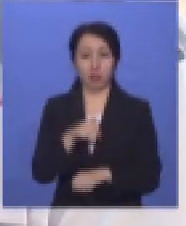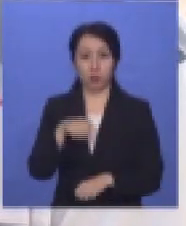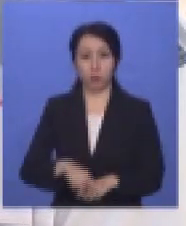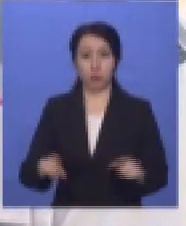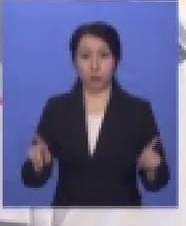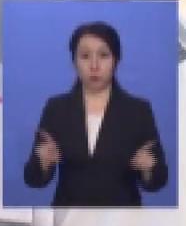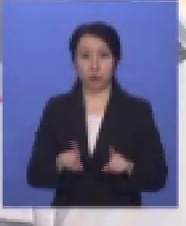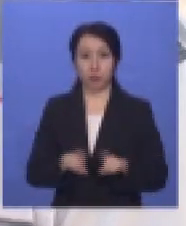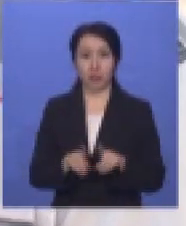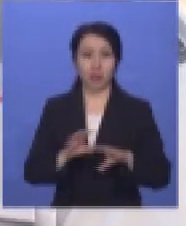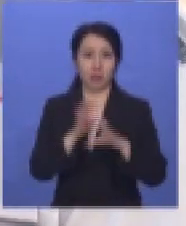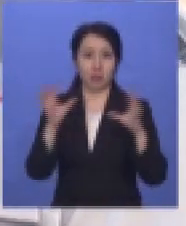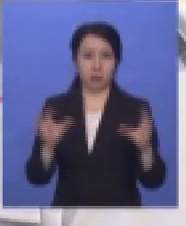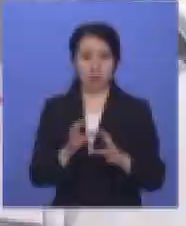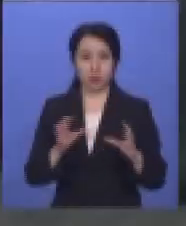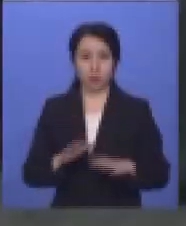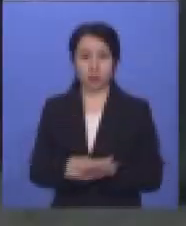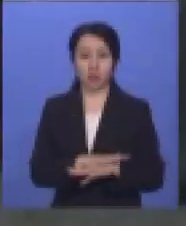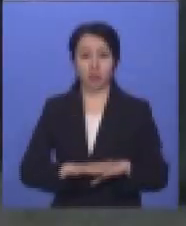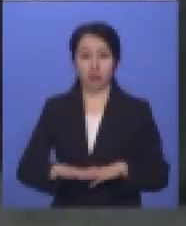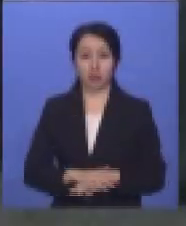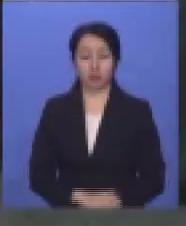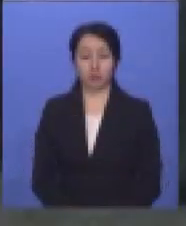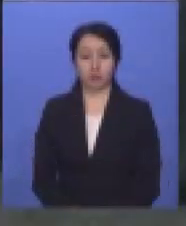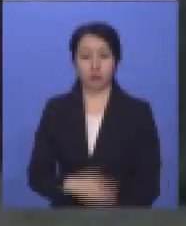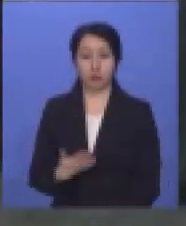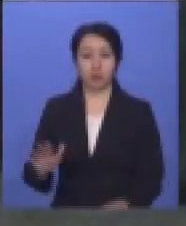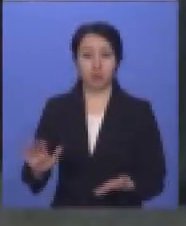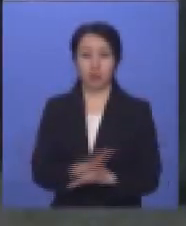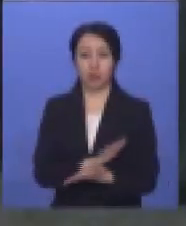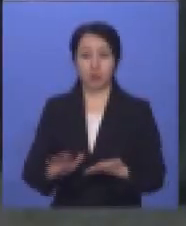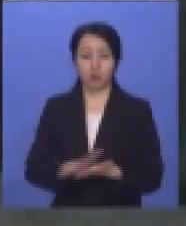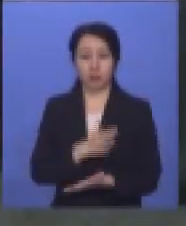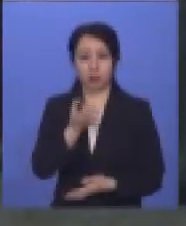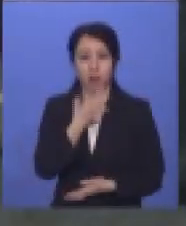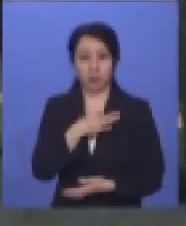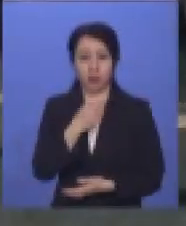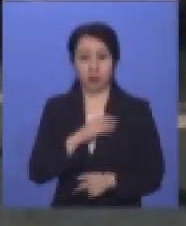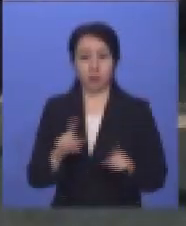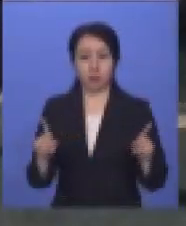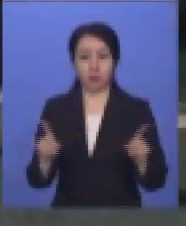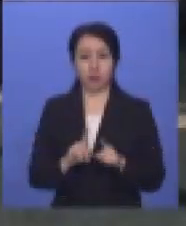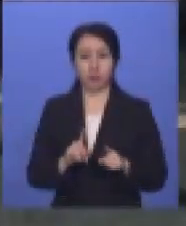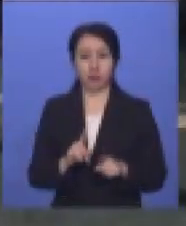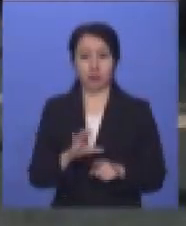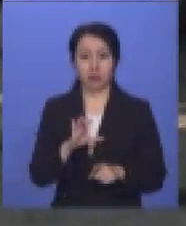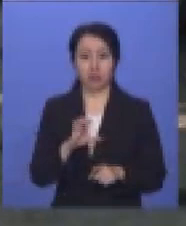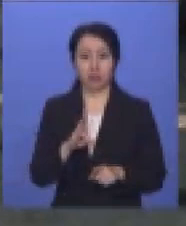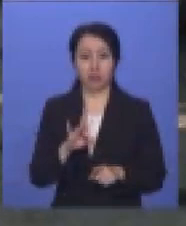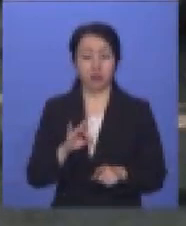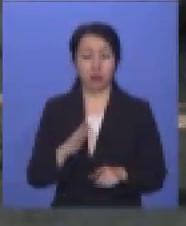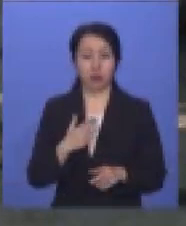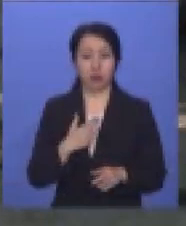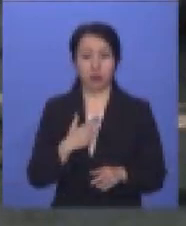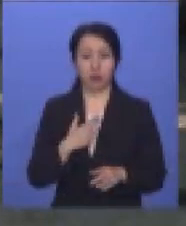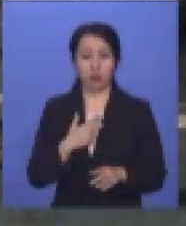вот так вот, заботится о населении. Сюда идут бесплатные лекарства, чтобы это лечить. Сахар у меня, поэтому я